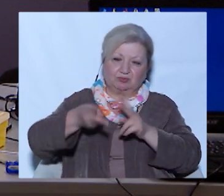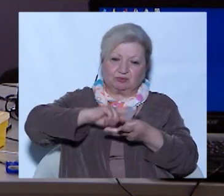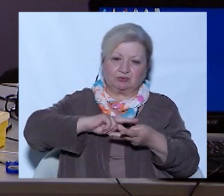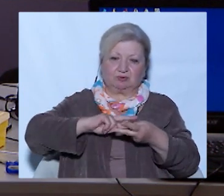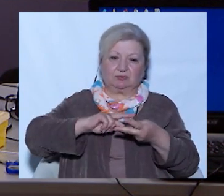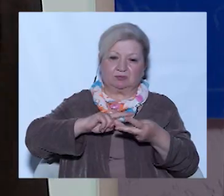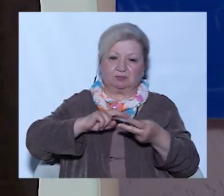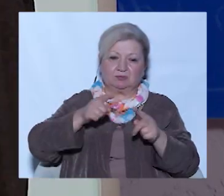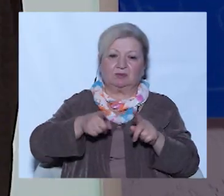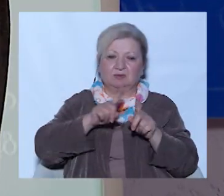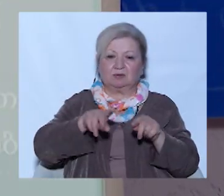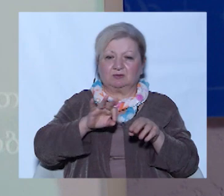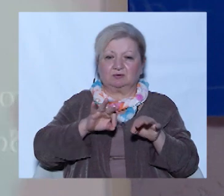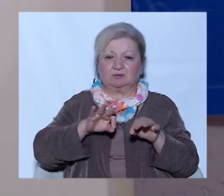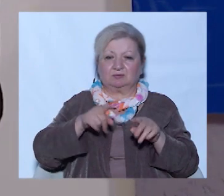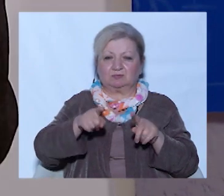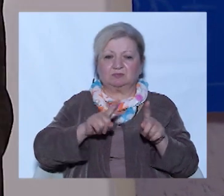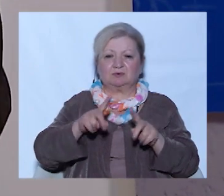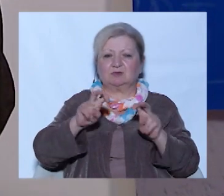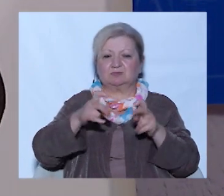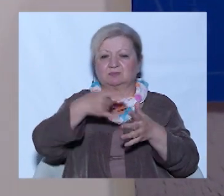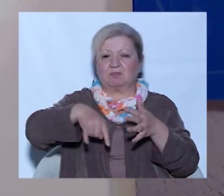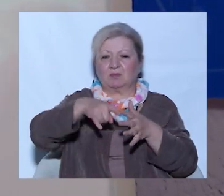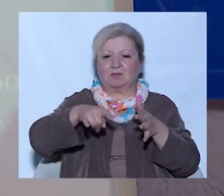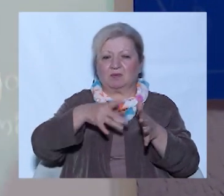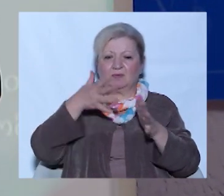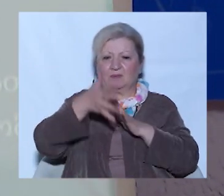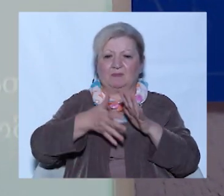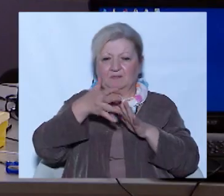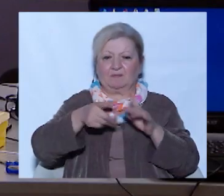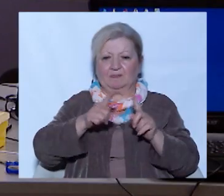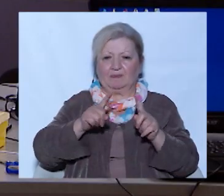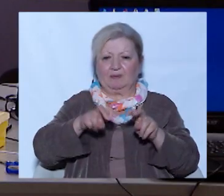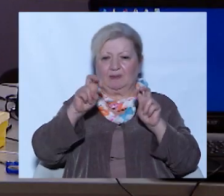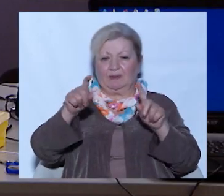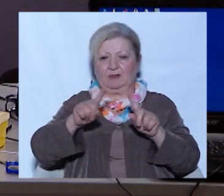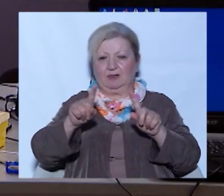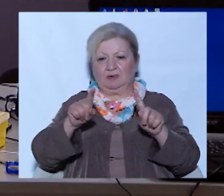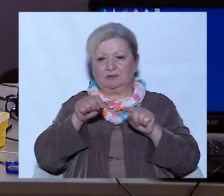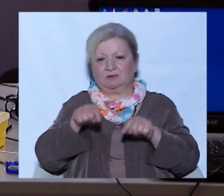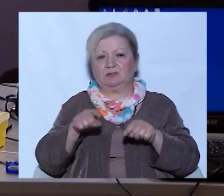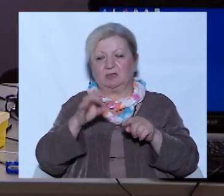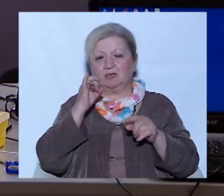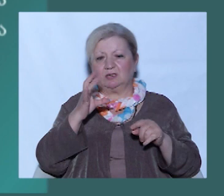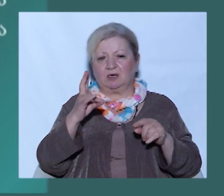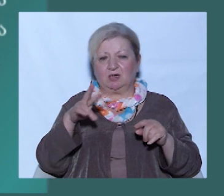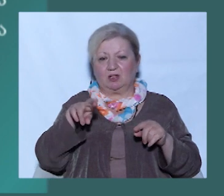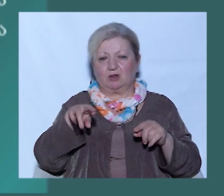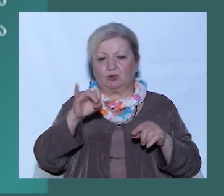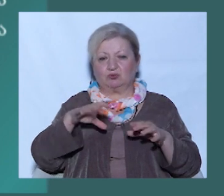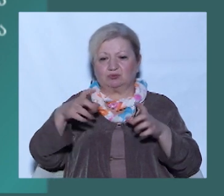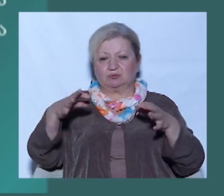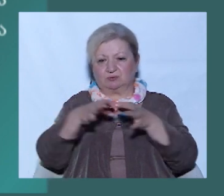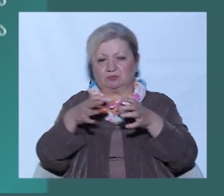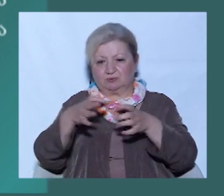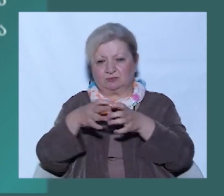ნაკადი შეიცვალოს. საერთოდ მაგნიტური ნაკადი რას წარმოადგენს? ეს არის, ესე იგი მაგნიტური